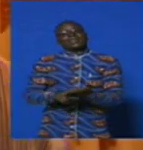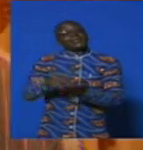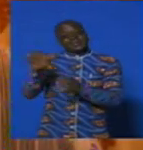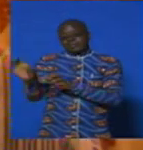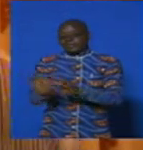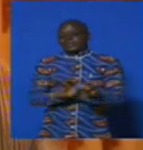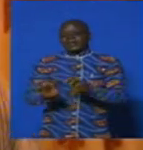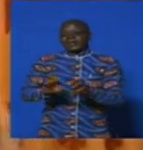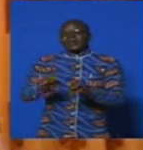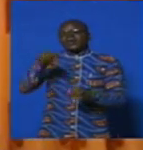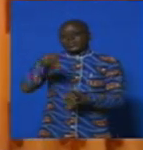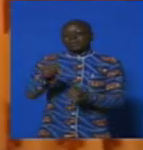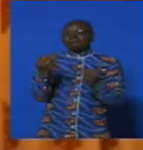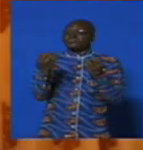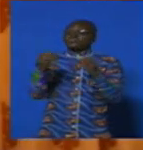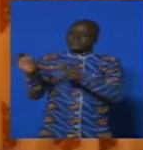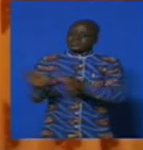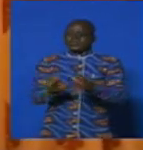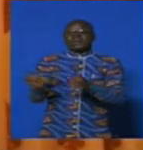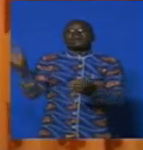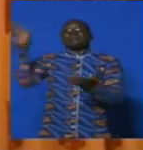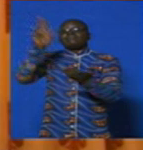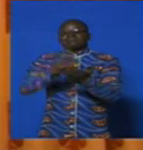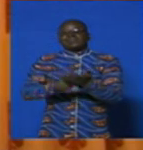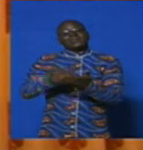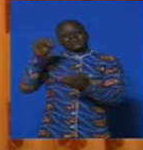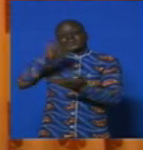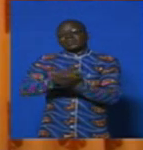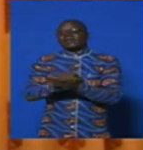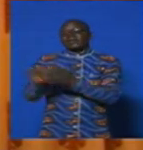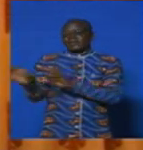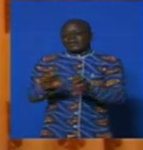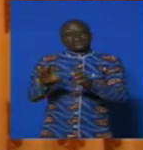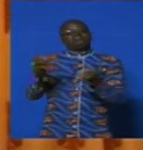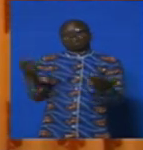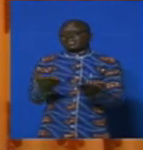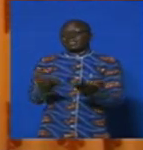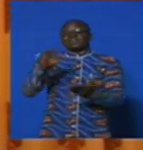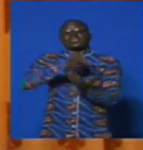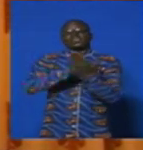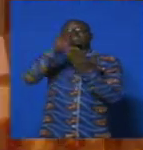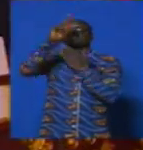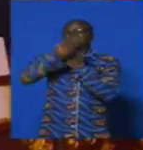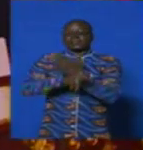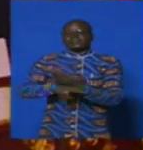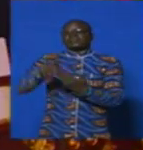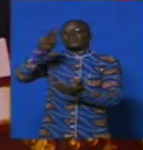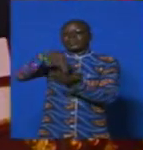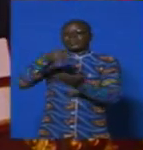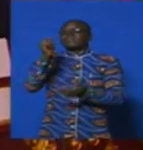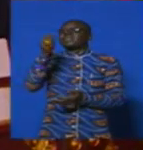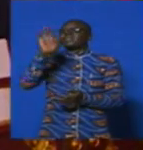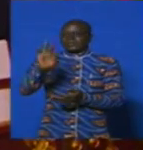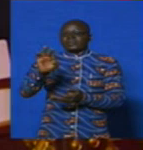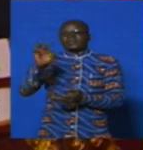le maximum soit fait pour que l'entrée en vigueur de ce traité puisse se faire d'ici janvier 2019. Il y avait une grande